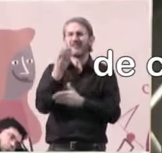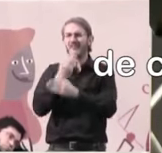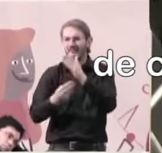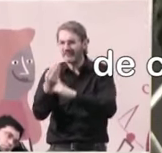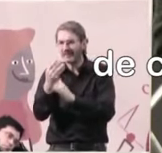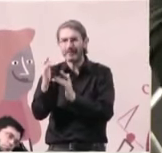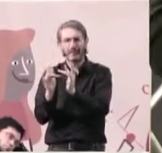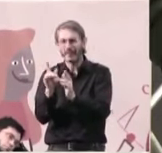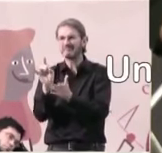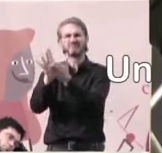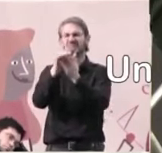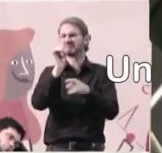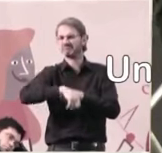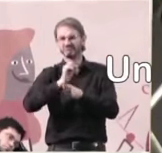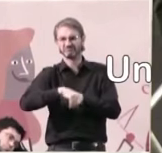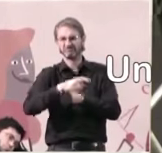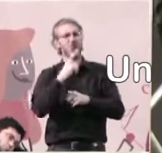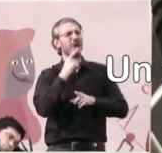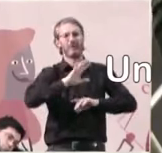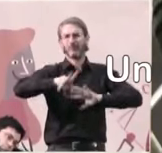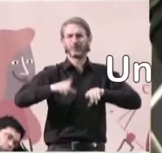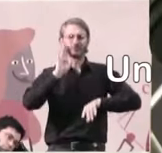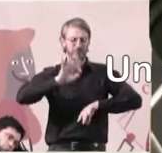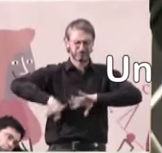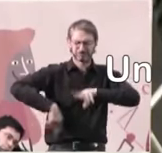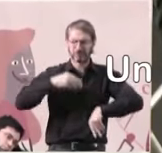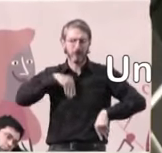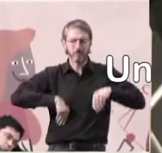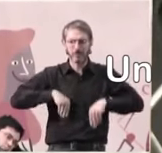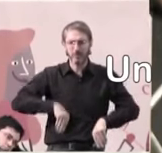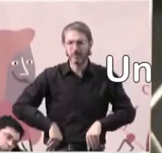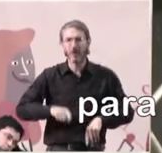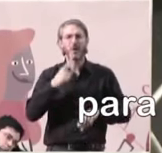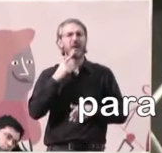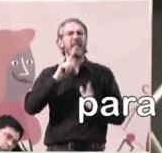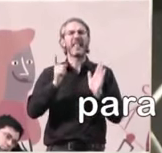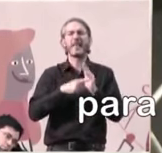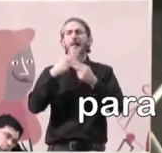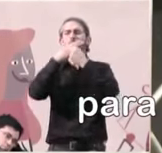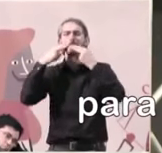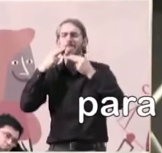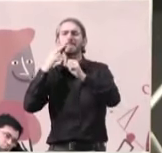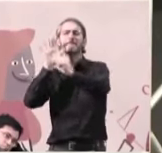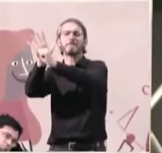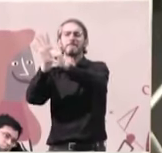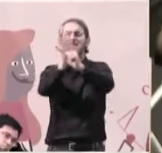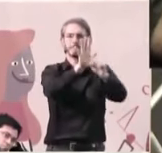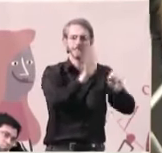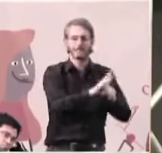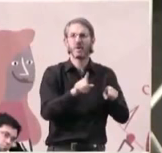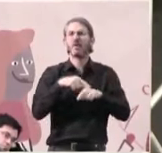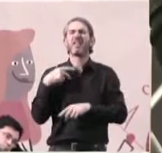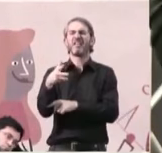criatures, els hi és igual. Un partit corrupte fins a dalt, un partit que fa la llei mordassa per acabar fins i tot amb els drets més bàsics, com és el dret